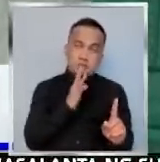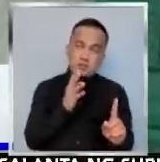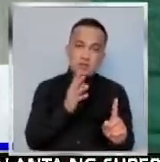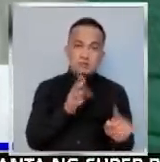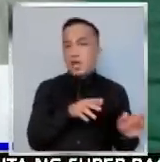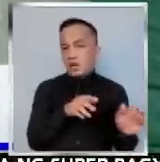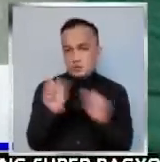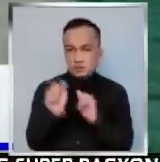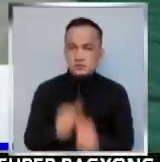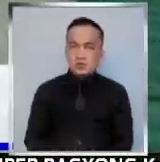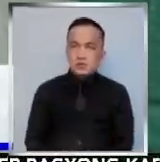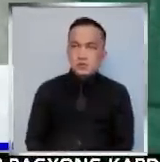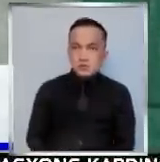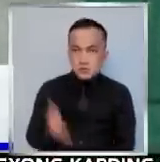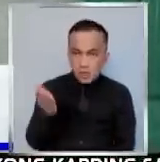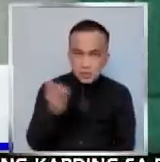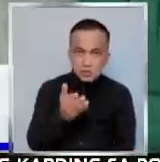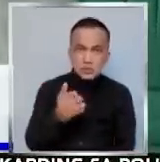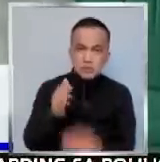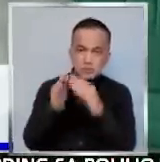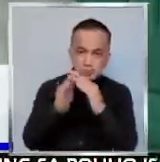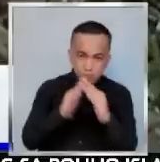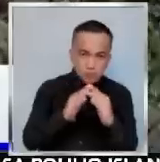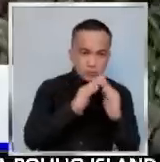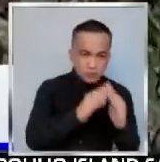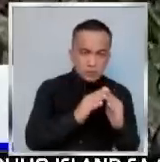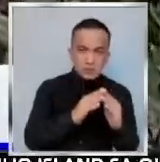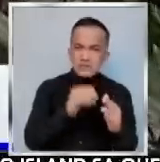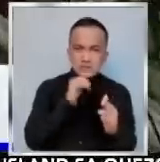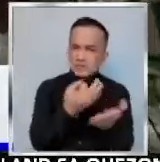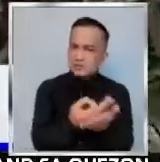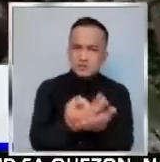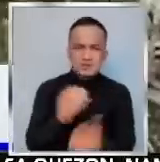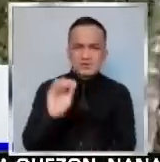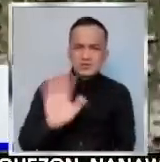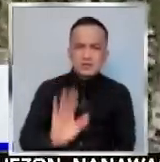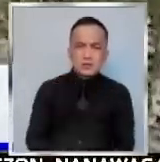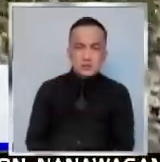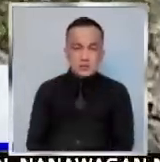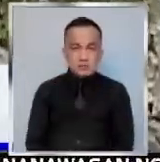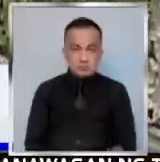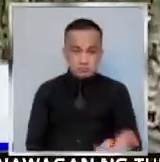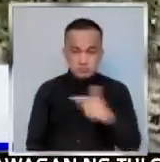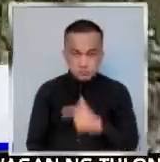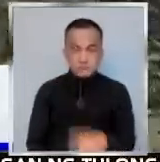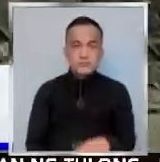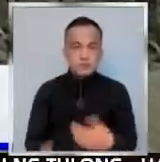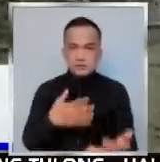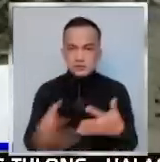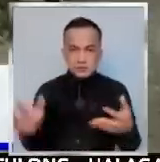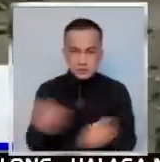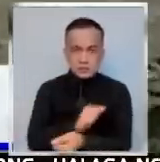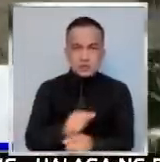Nahingi ng pambubong ng bahay. Hindi na yung mga financial. Sa kabila naman ng trahedyang naranasan, unti-unti nang bumabangon